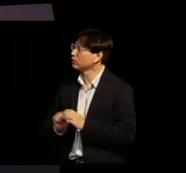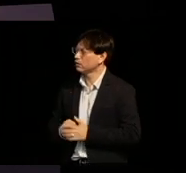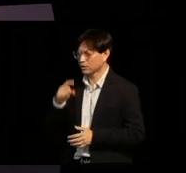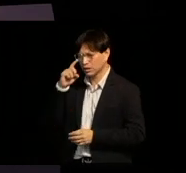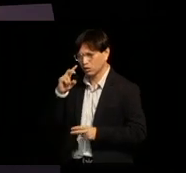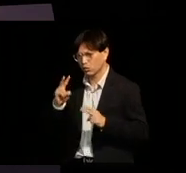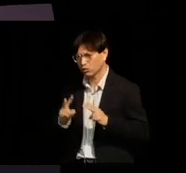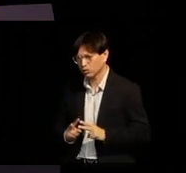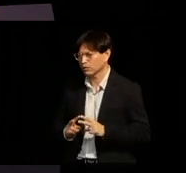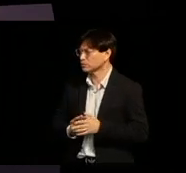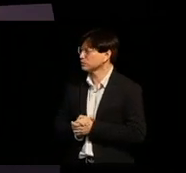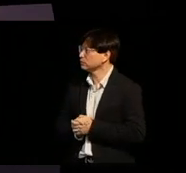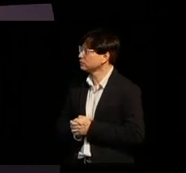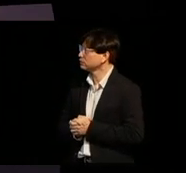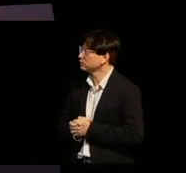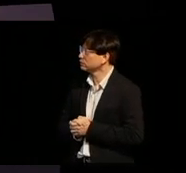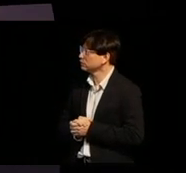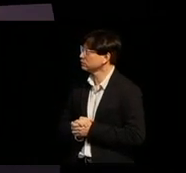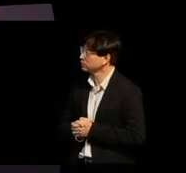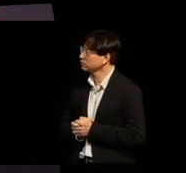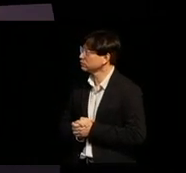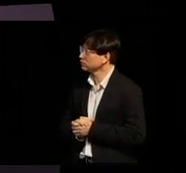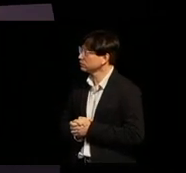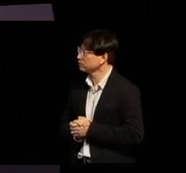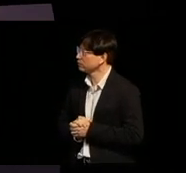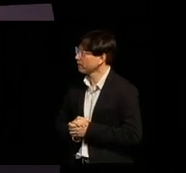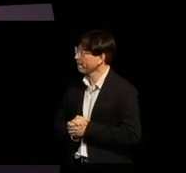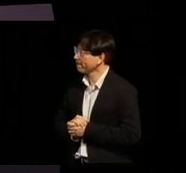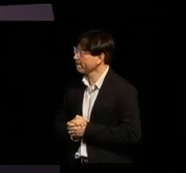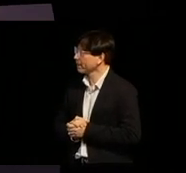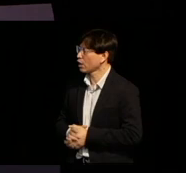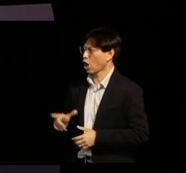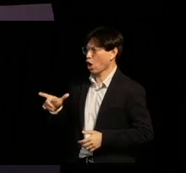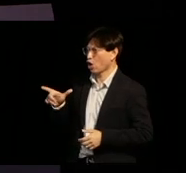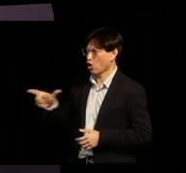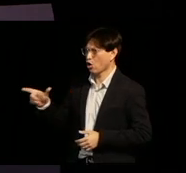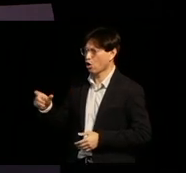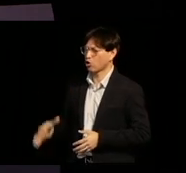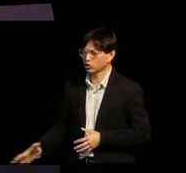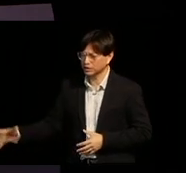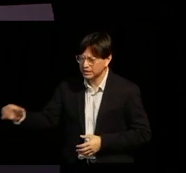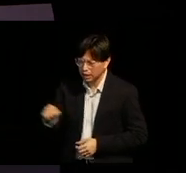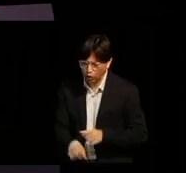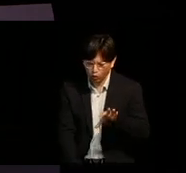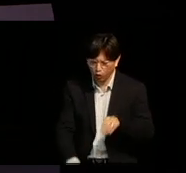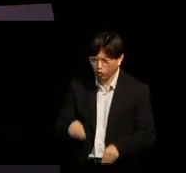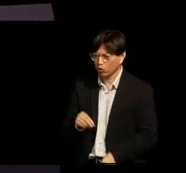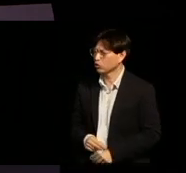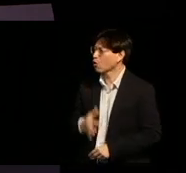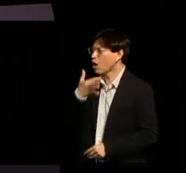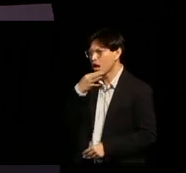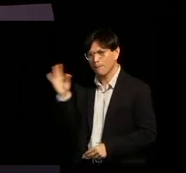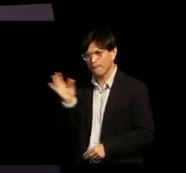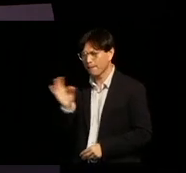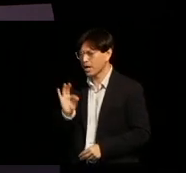l'ufficio catechistico dovrebbe un po' essere questo luogo dove si tessono le trame dove un po' si raccolgono le Buone prassi le cose che metterete